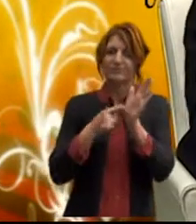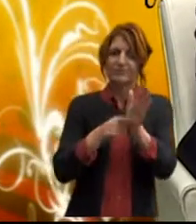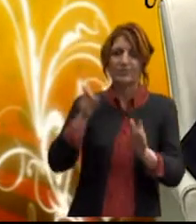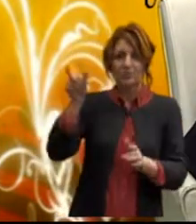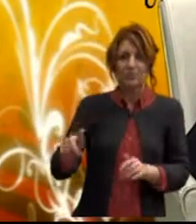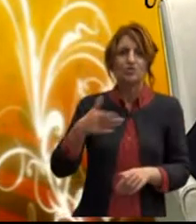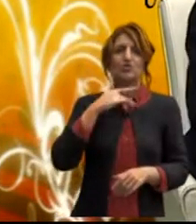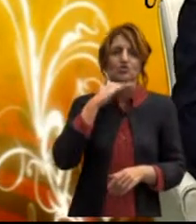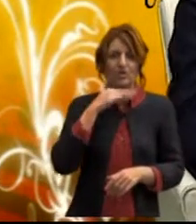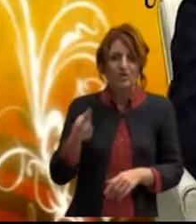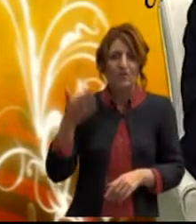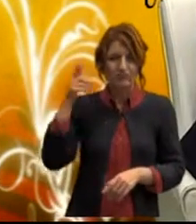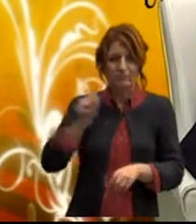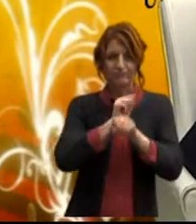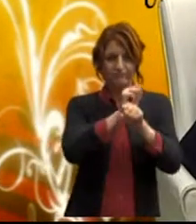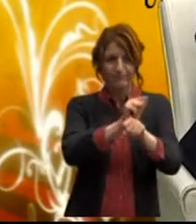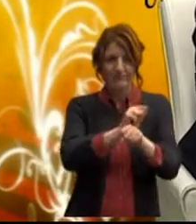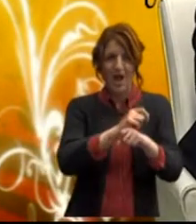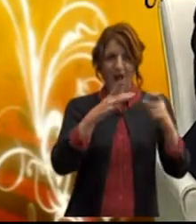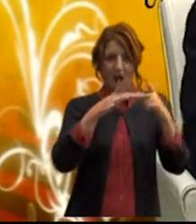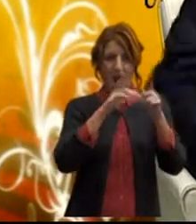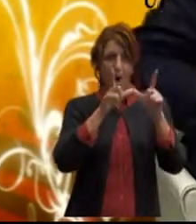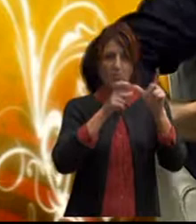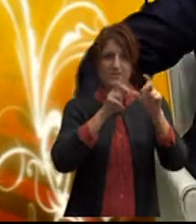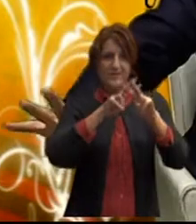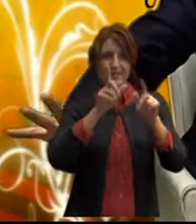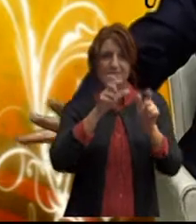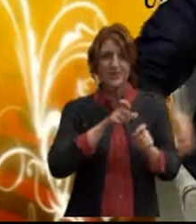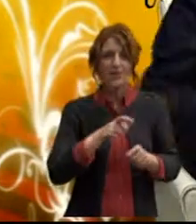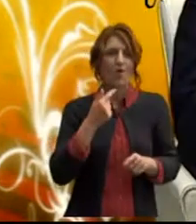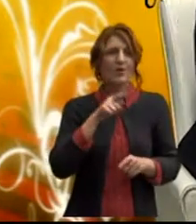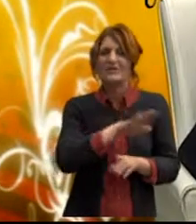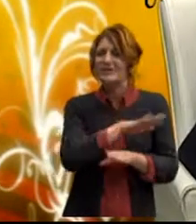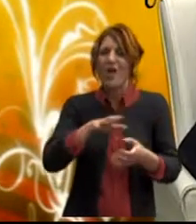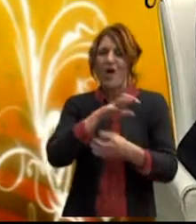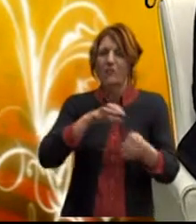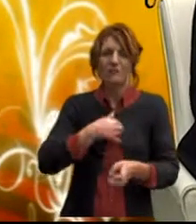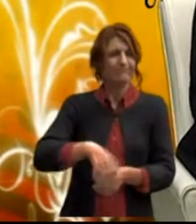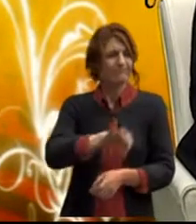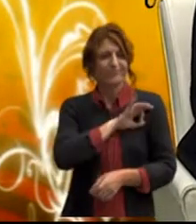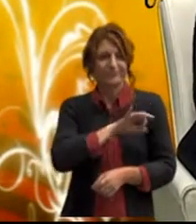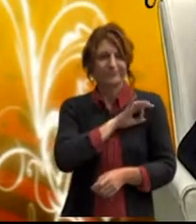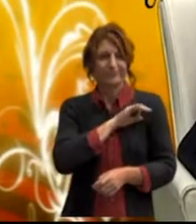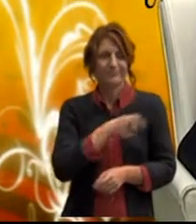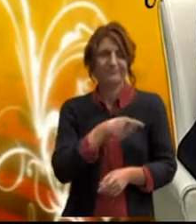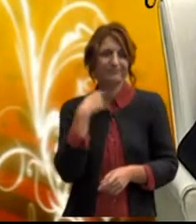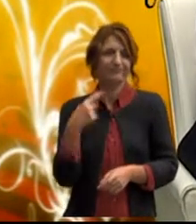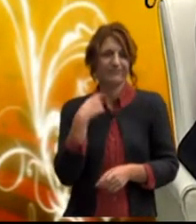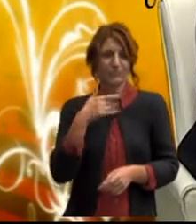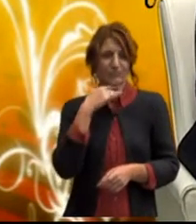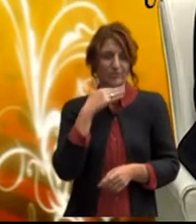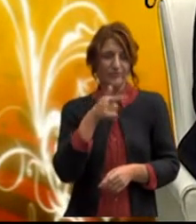koji je bio u Auschwitzu preko 2 godine, kojim su ubili cijelu obitelj. Ali on je vjerovao, dakle,